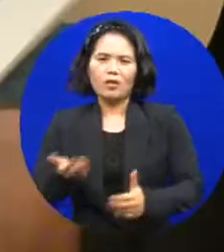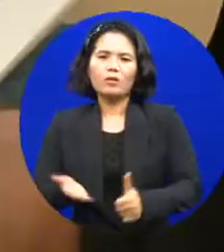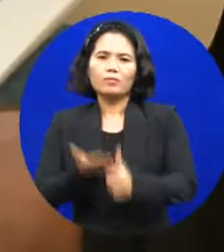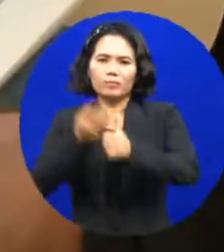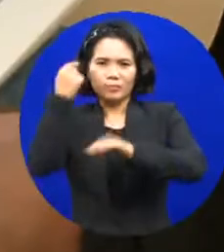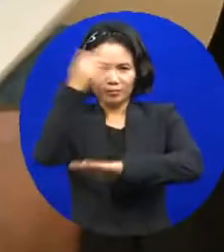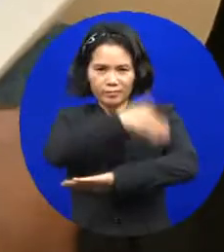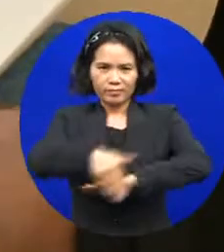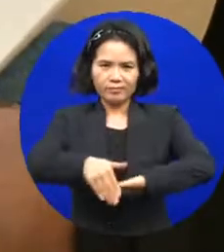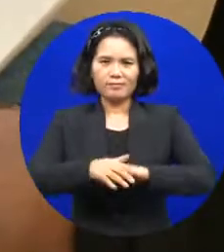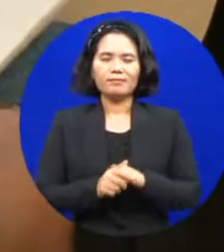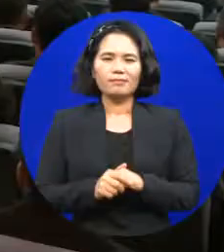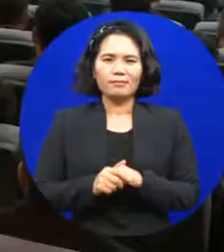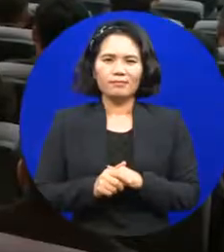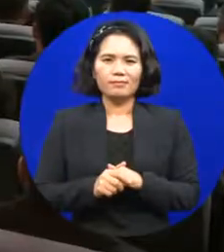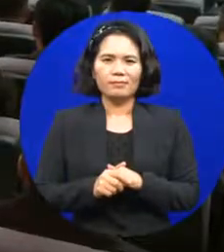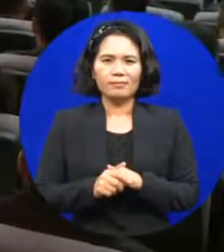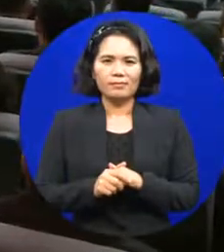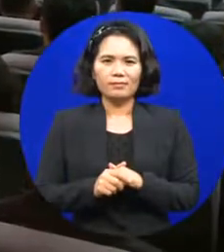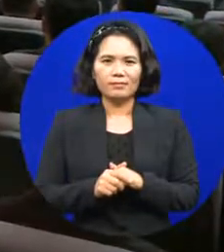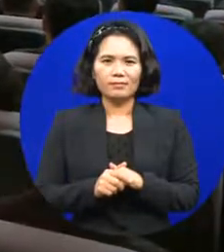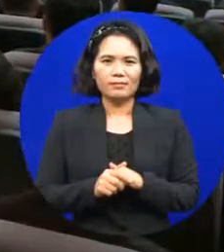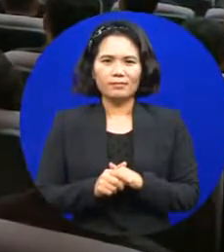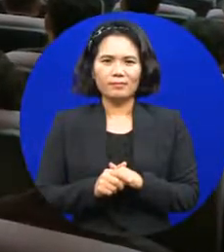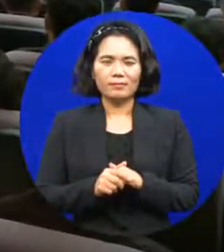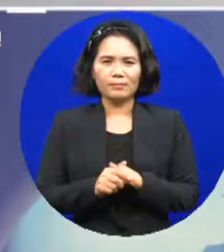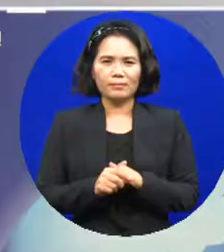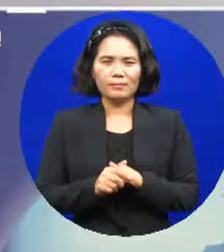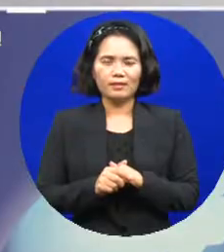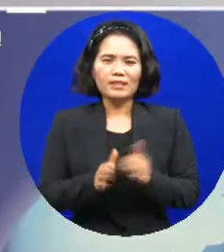고취의 기회를 만들 계획입니다.